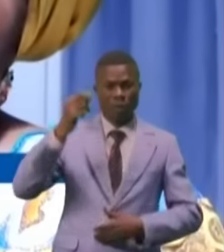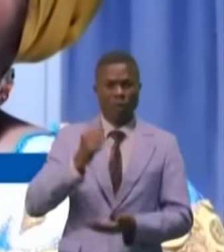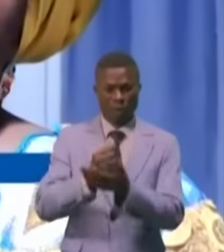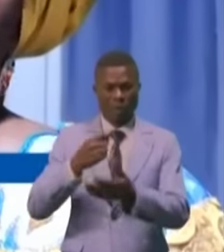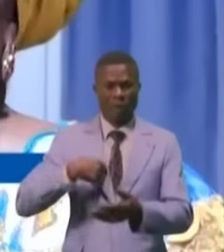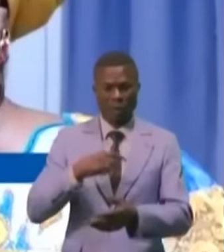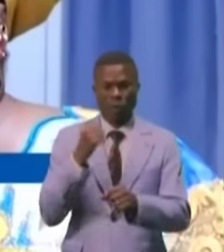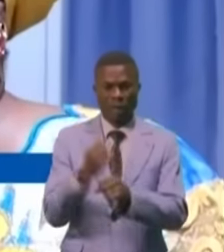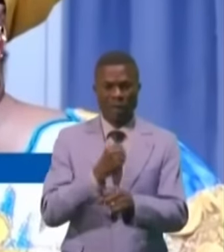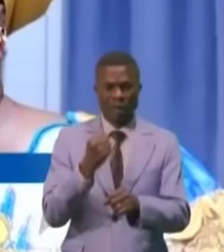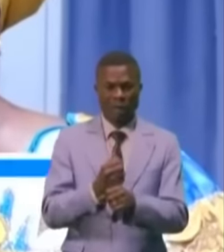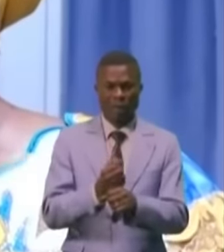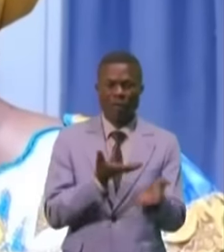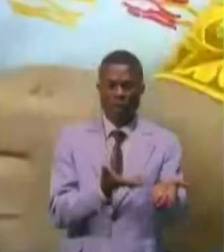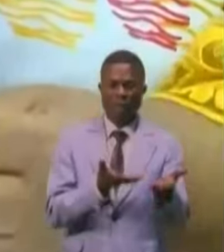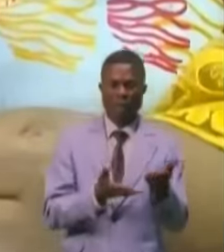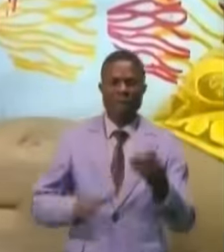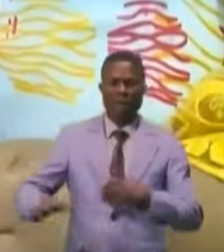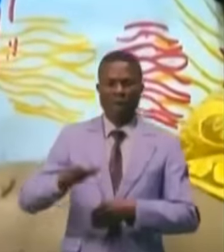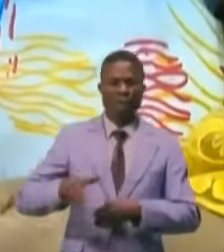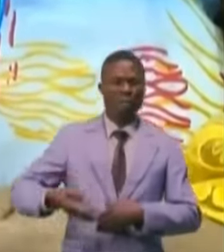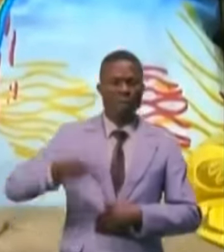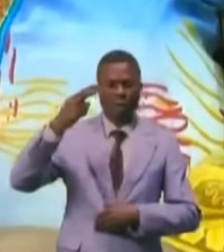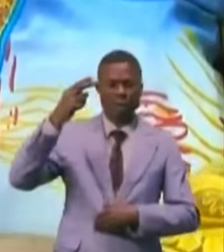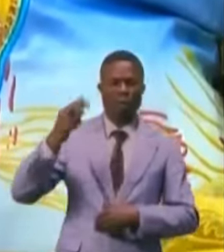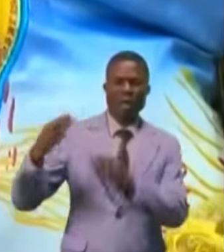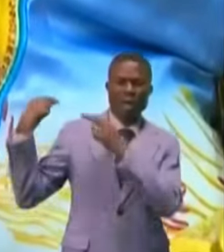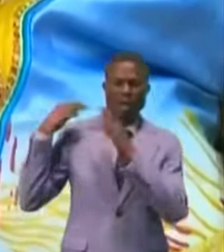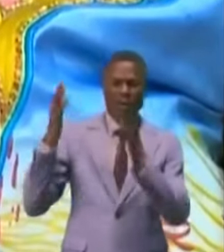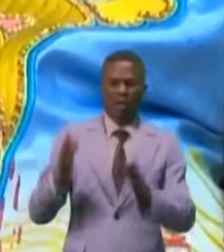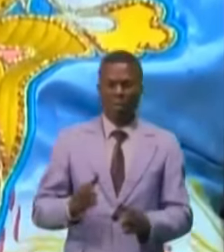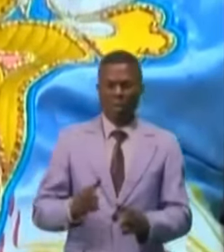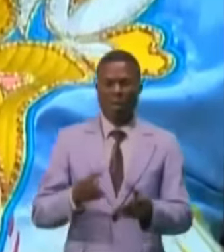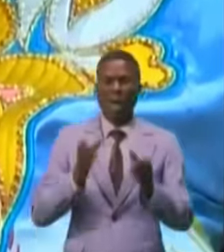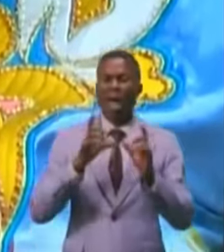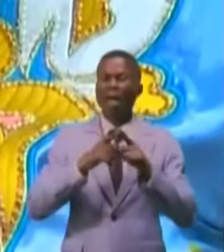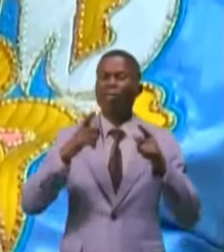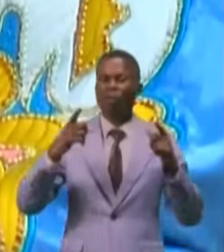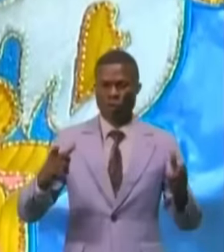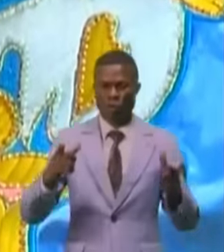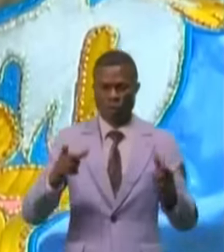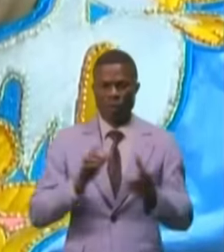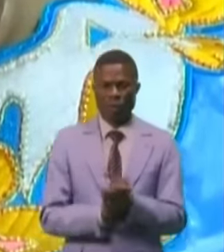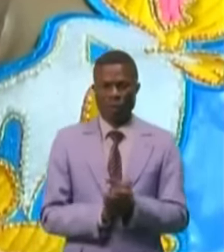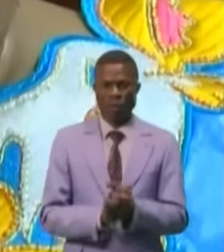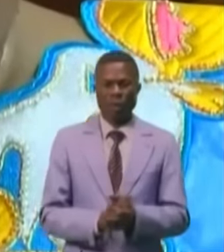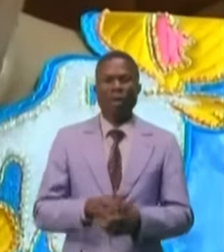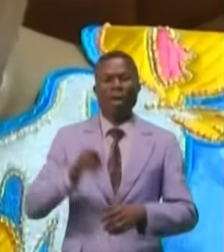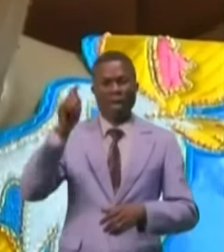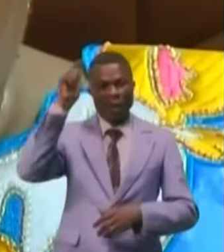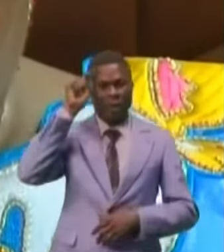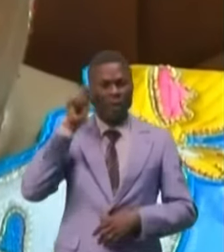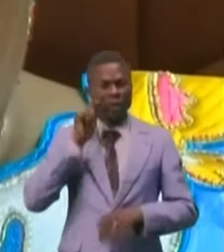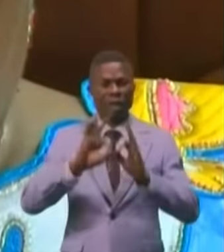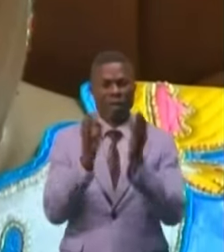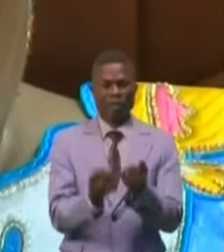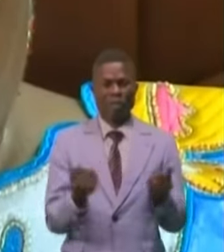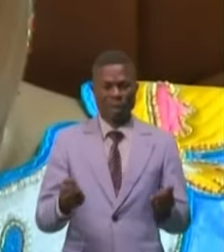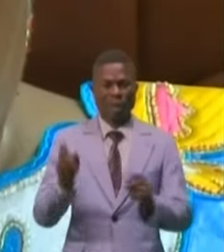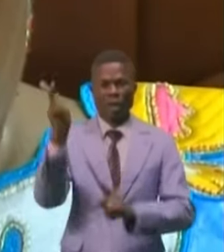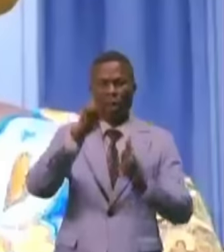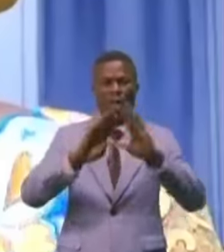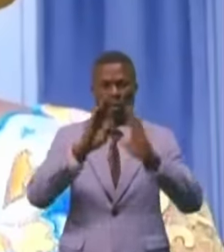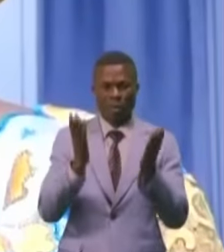pays à une beaucoup plus haute échelle. Ce sont des responsabilités incroyables parce que genre, famille et enfants, c'est toute la population de la